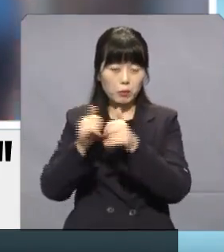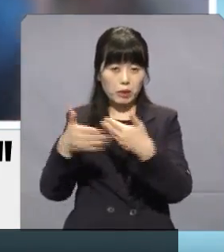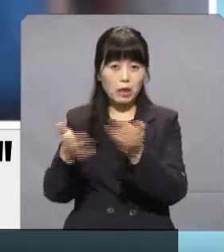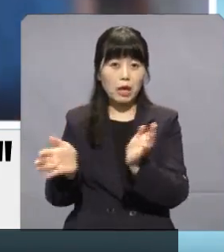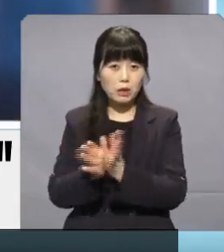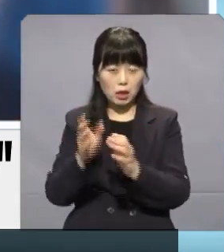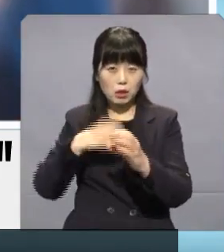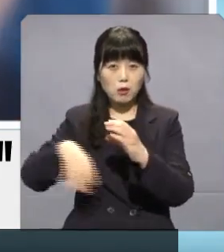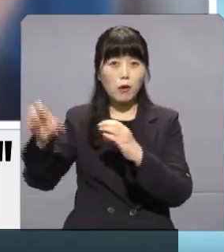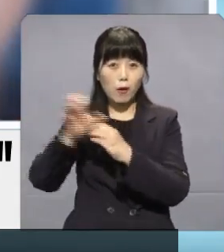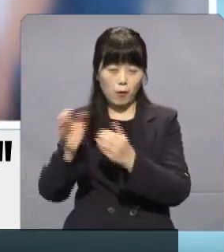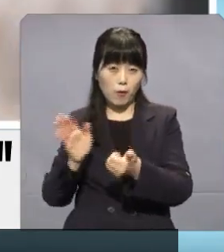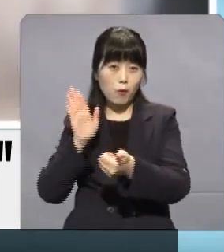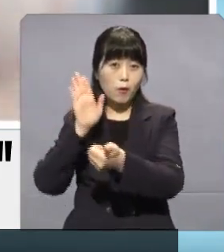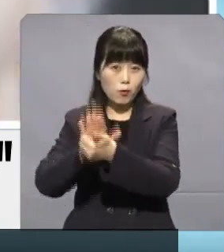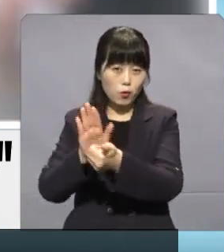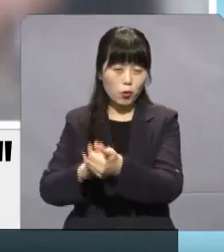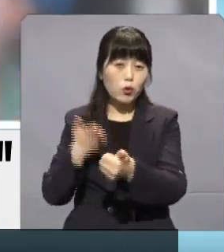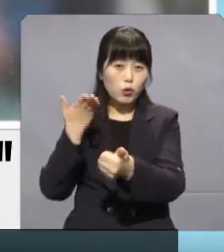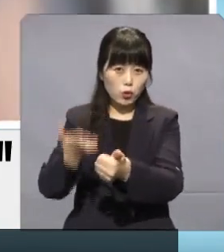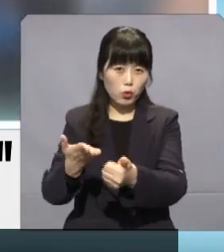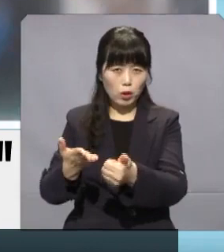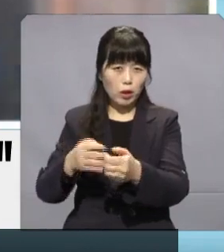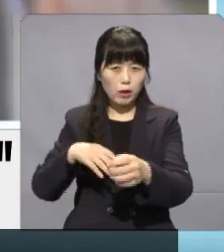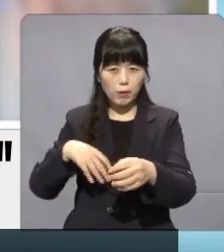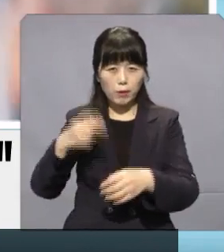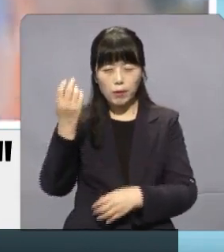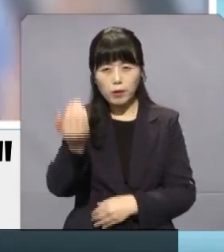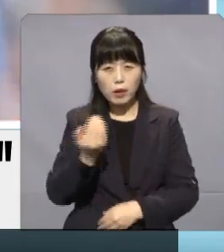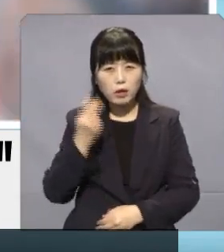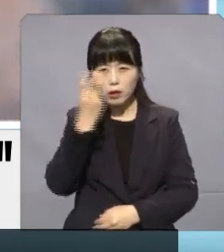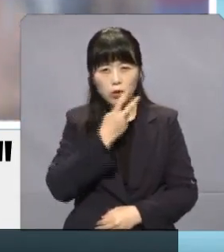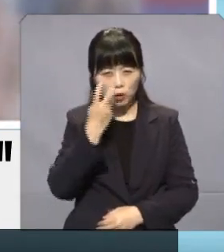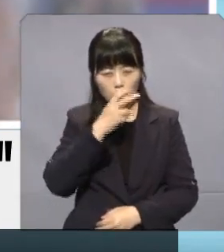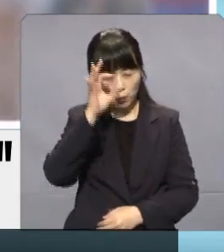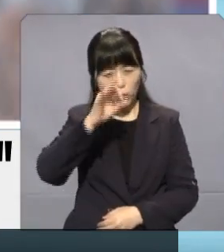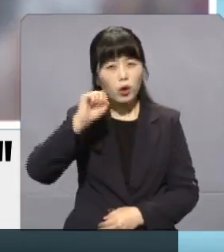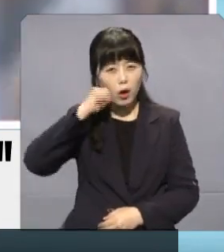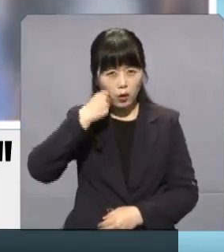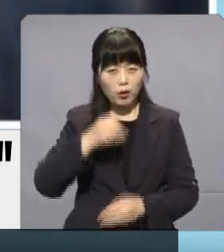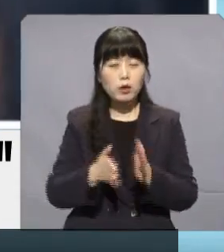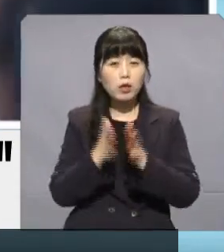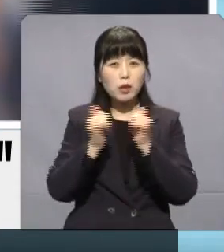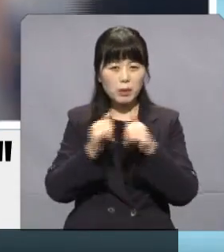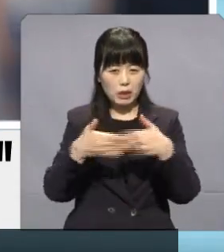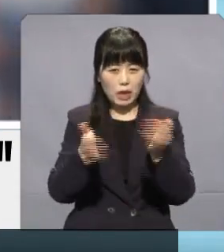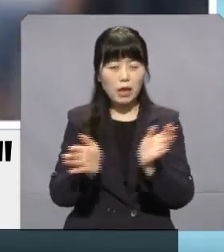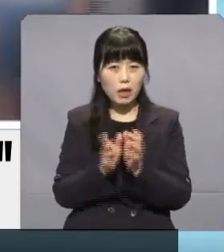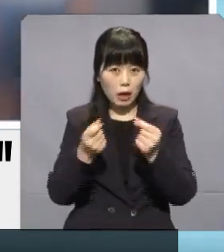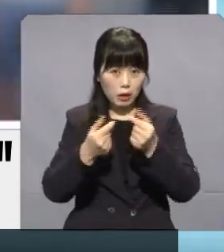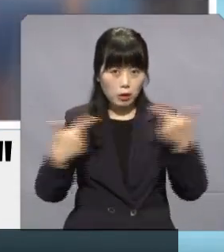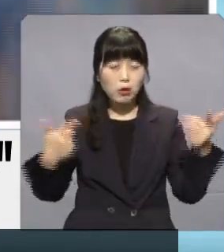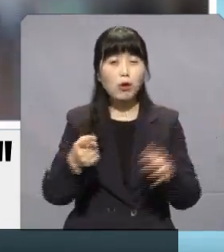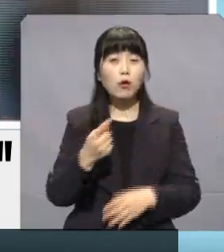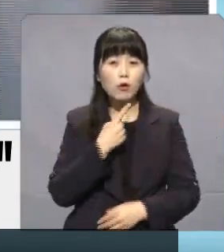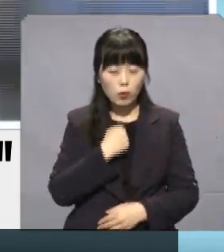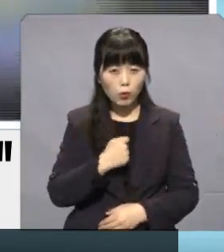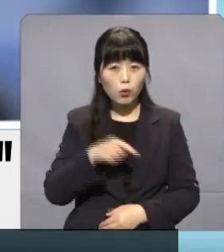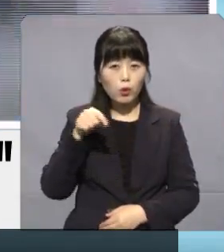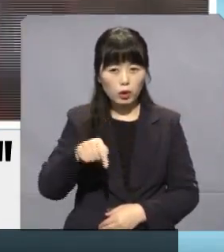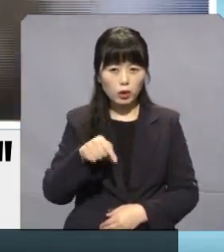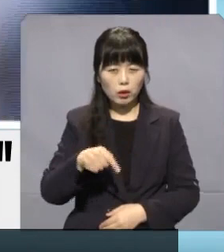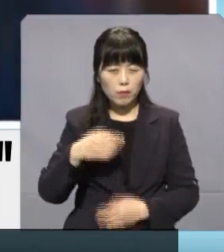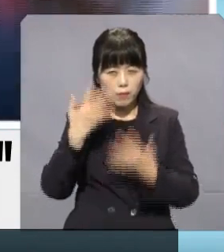더 많이 얹어주기 위한 사전 정지 작업이다 이렇게 많은 볼 수 없다는 거죠 시민단체가 너무나 많아졌고 시민단체가